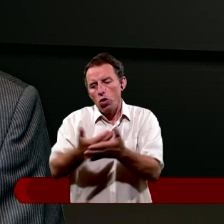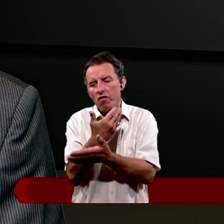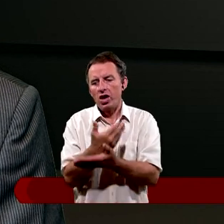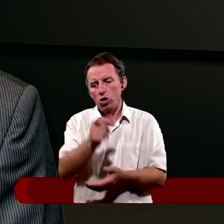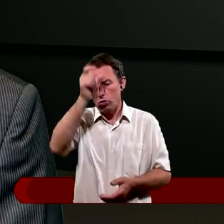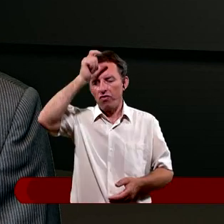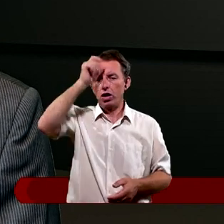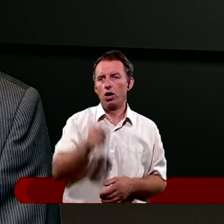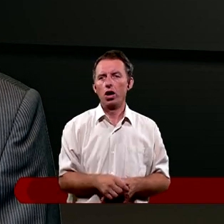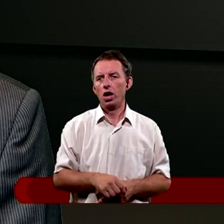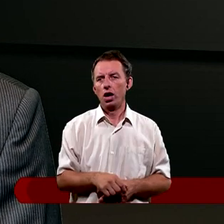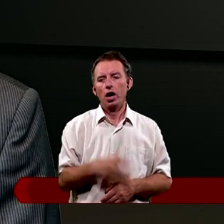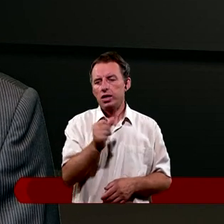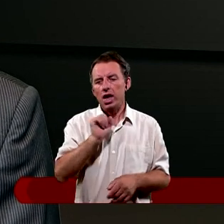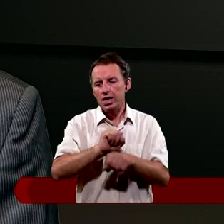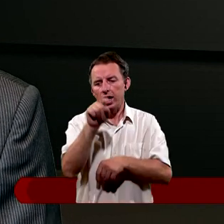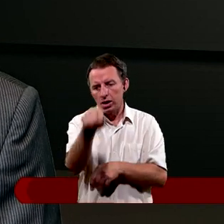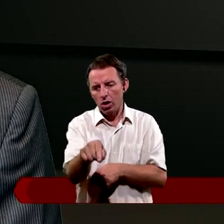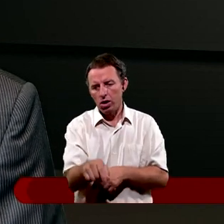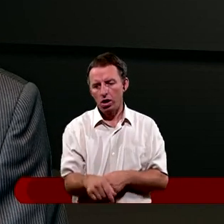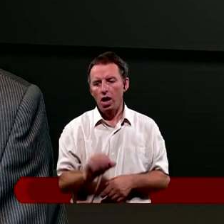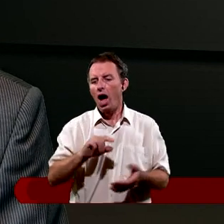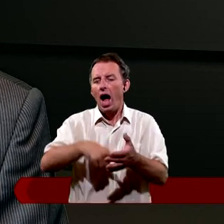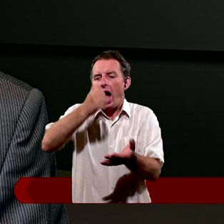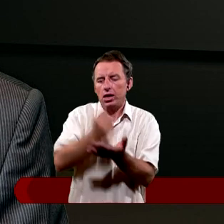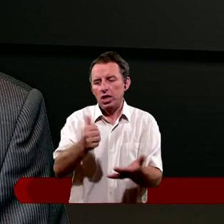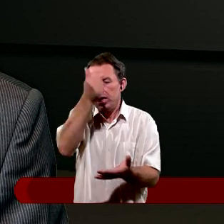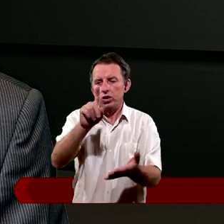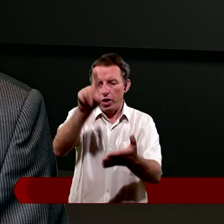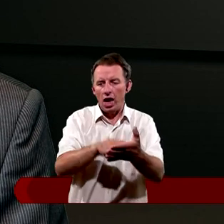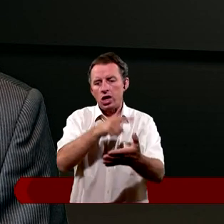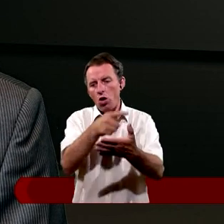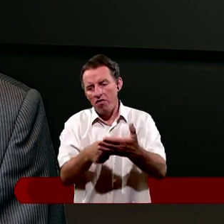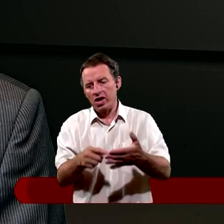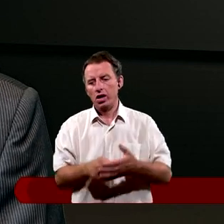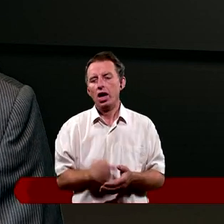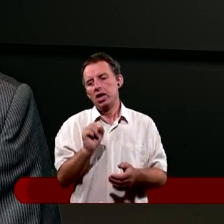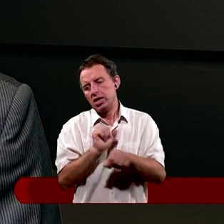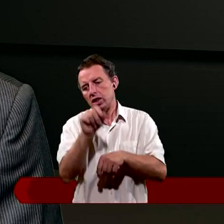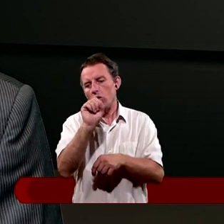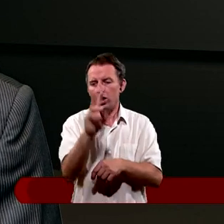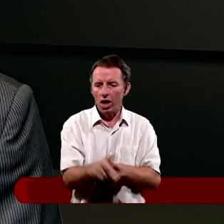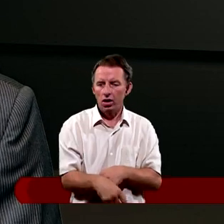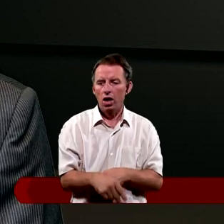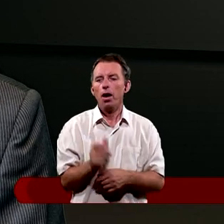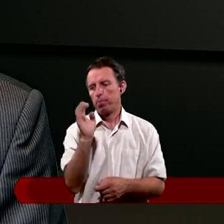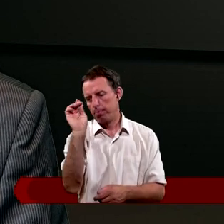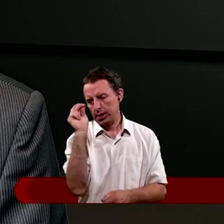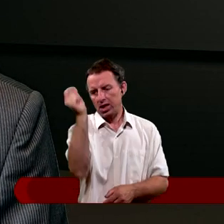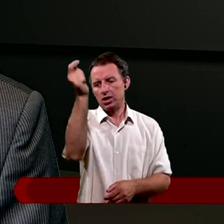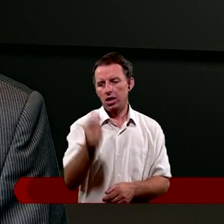nowego człowieka. Nie, a więc nie jest to akt jednorazowy, nie jest to takie